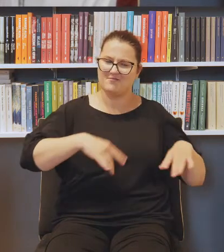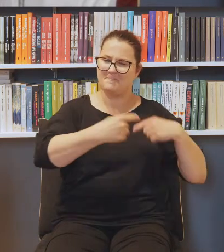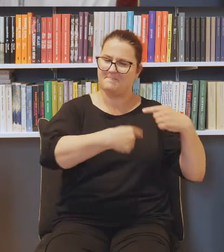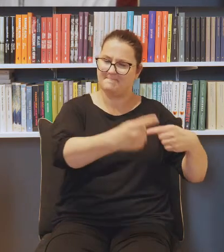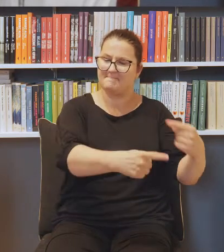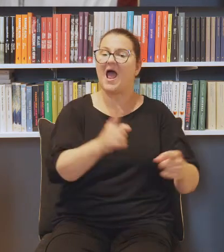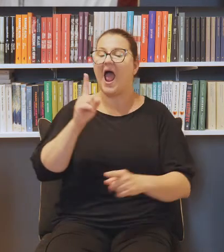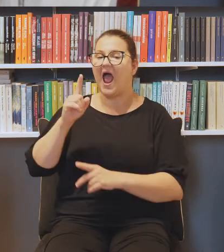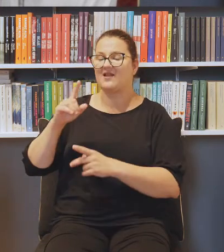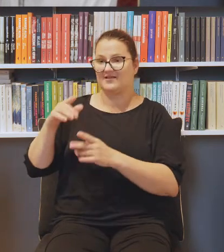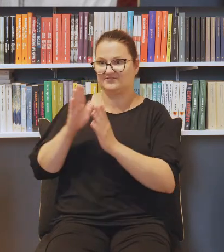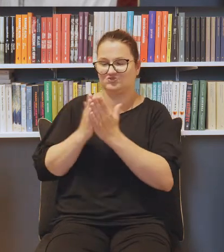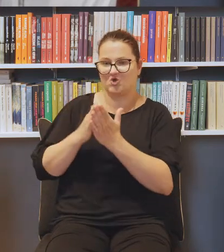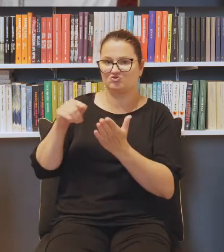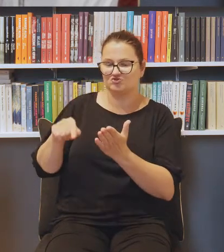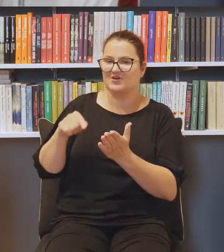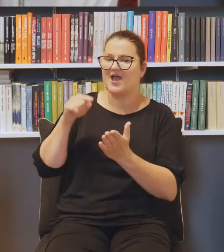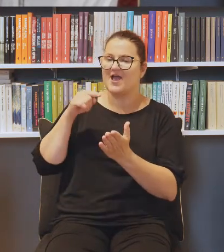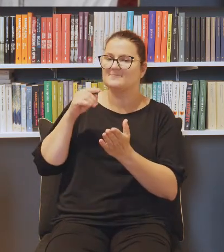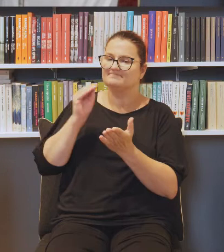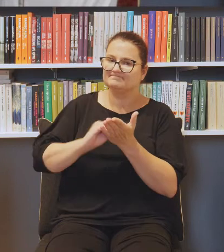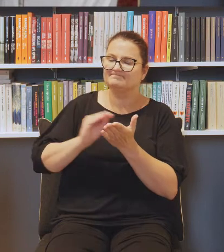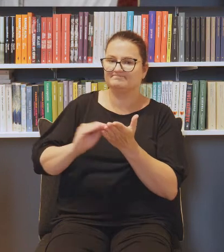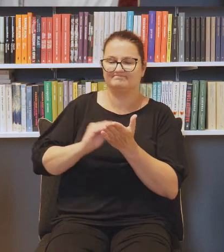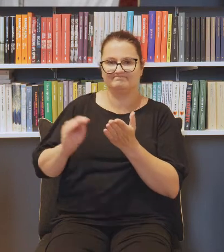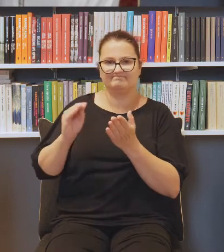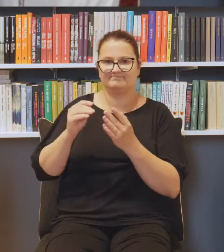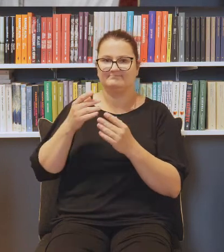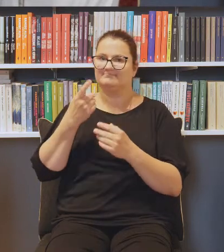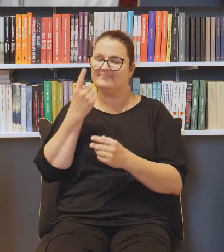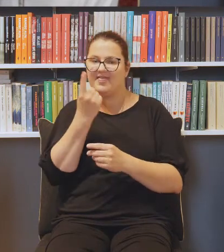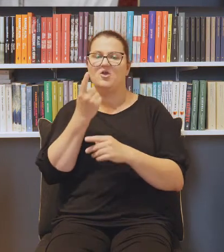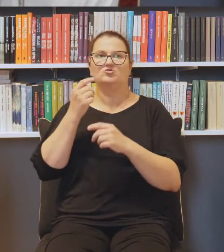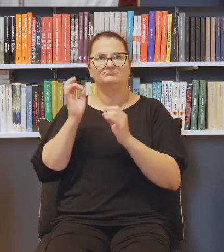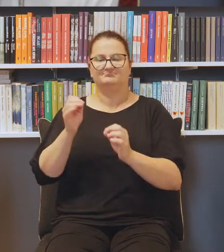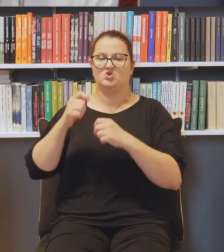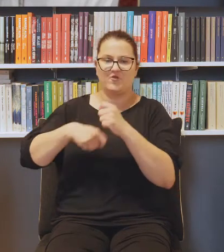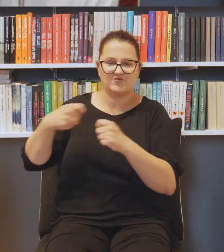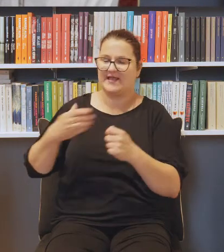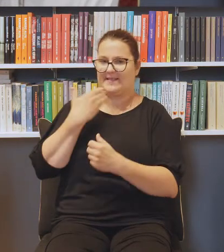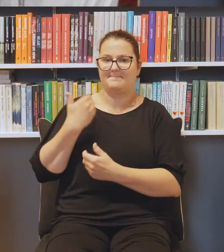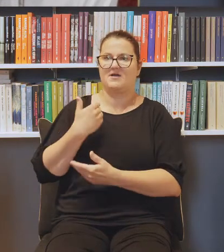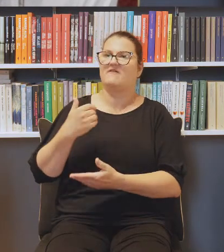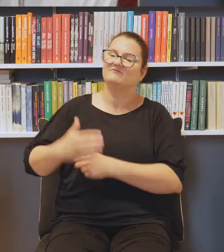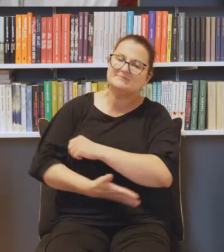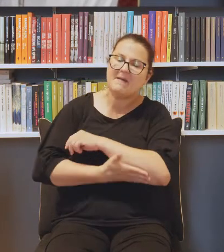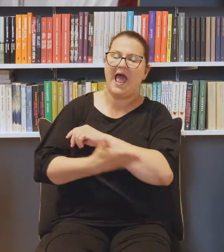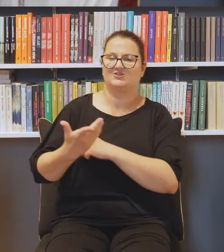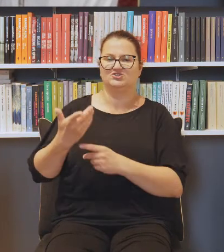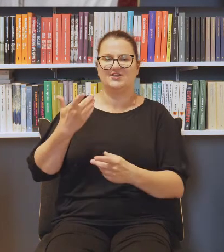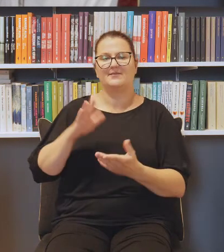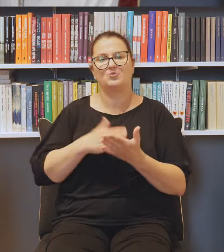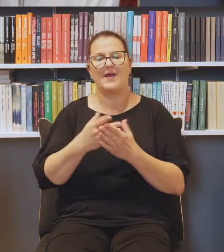świecie powieści nie ma takich systemowych rozwiązań. Nie ma jakiegoś wsparcia jakby z